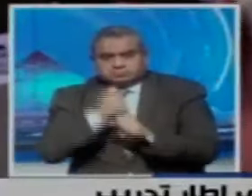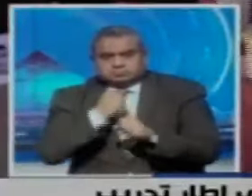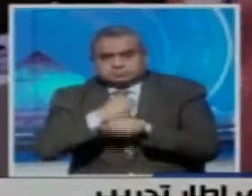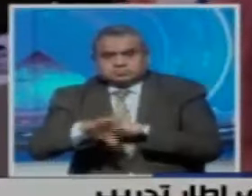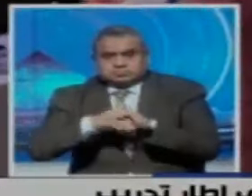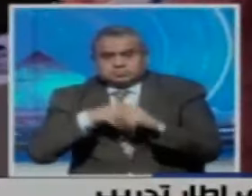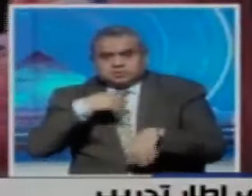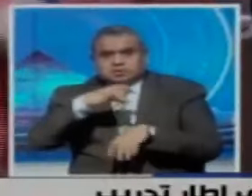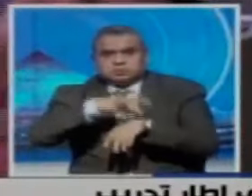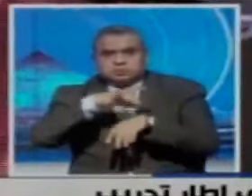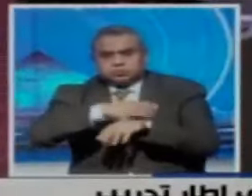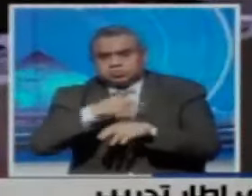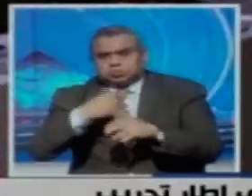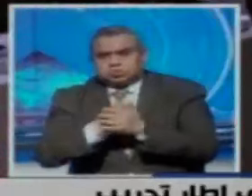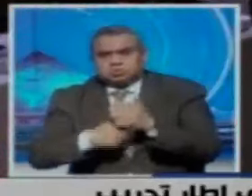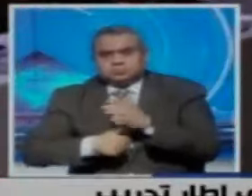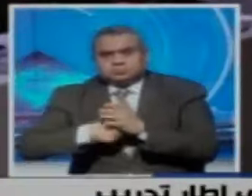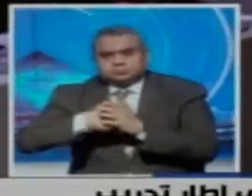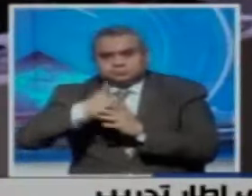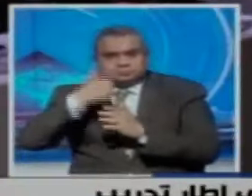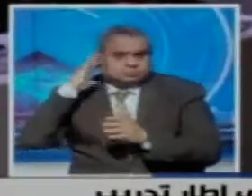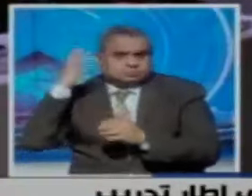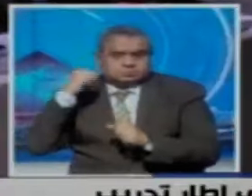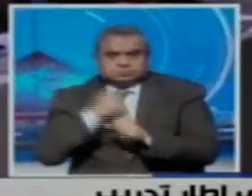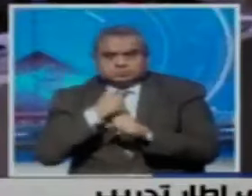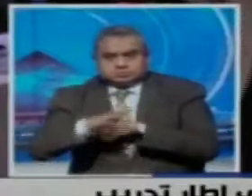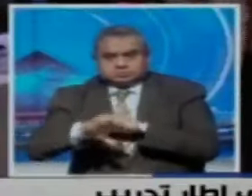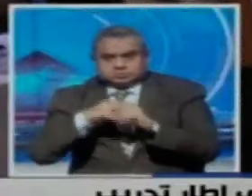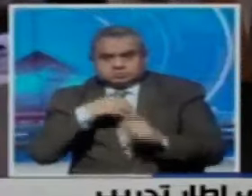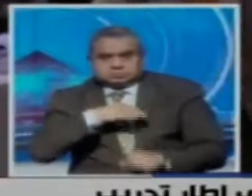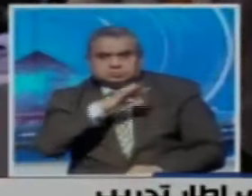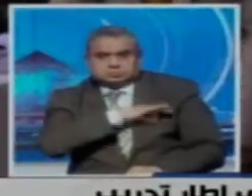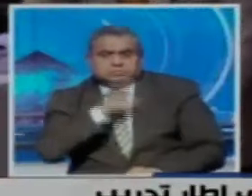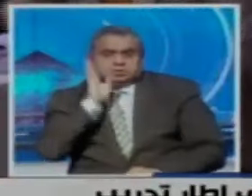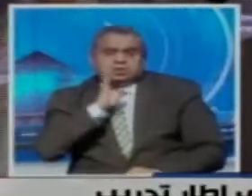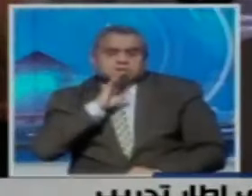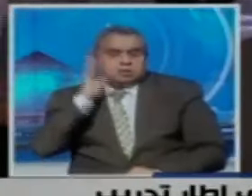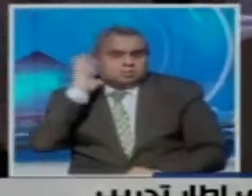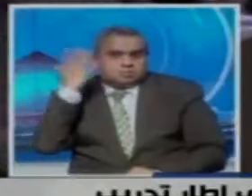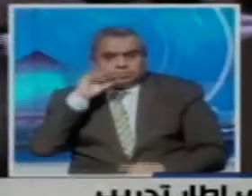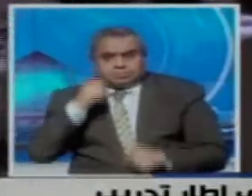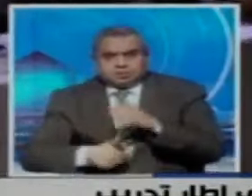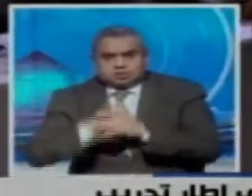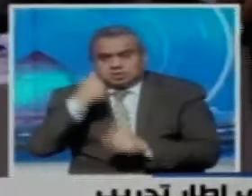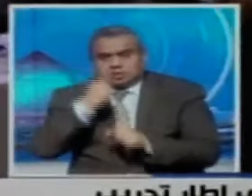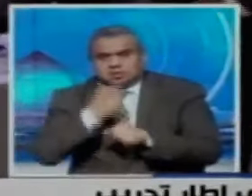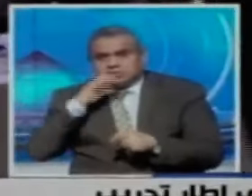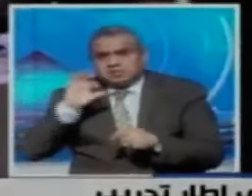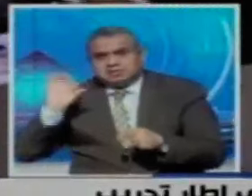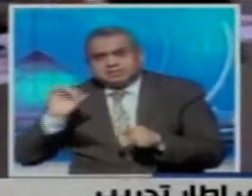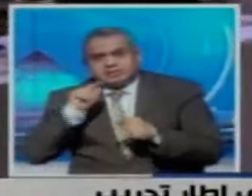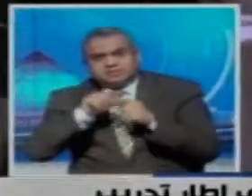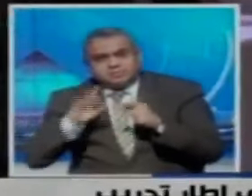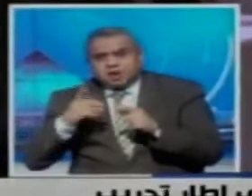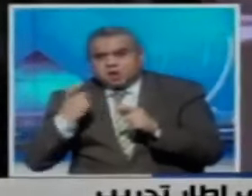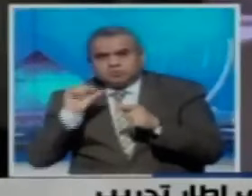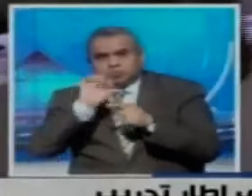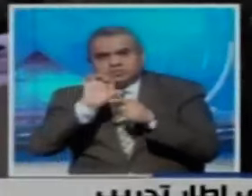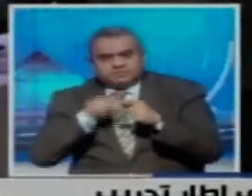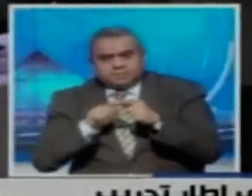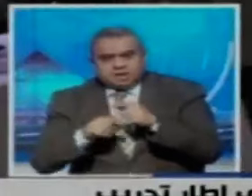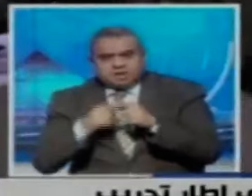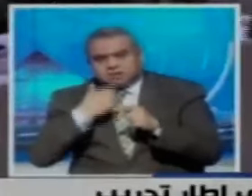الطبية الحديثة، وبالتالي بنتمكن من تحقيق نسبة شفاء تكاد تصل 90% 95% في الحالات اللي